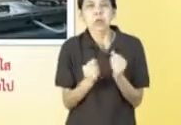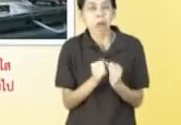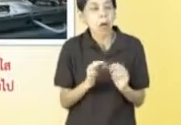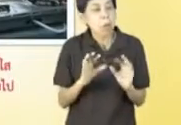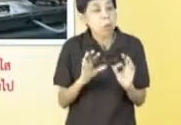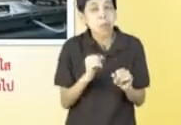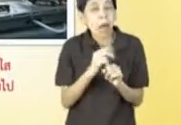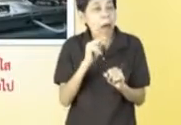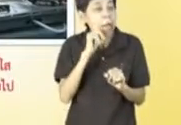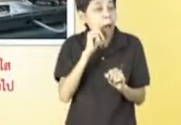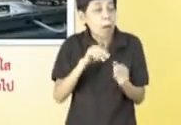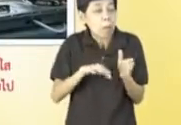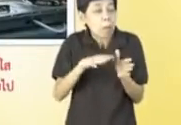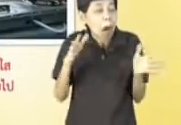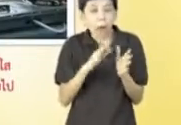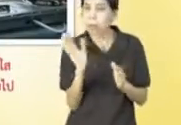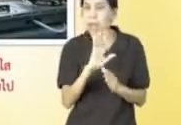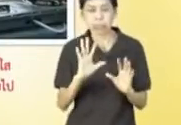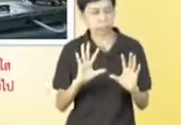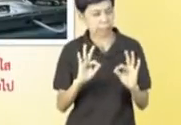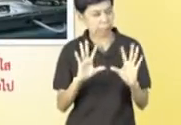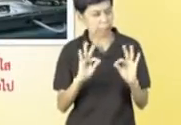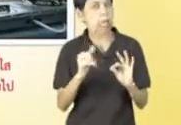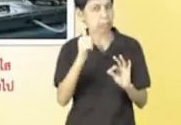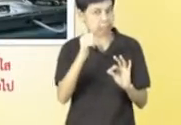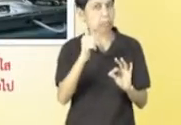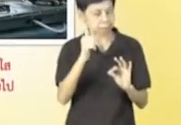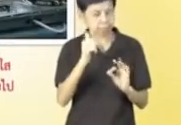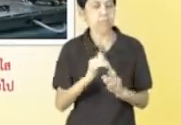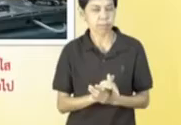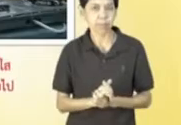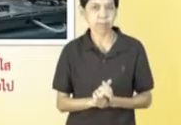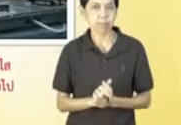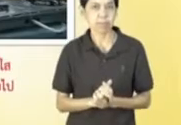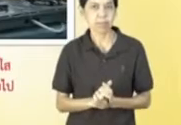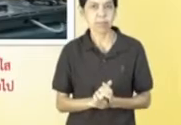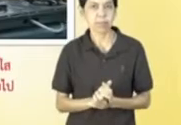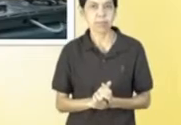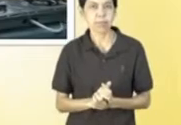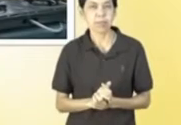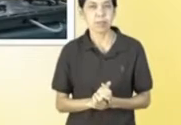พราะแกงใสมากไปแล้วเนี่ยจะทำให้รสชาติหายไปนะครับ